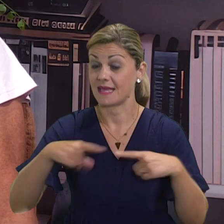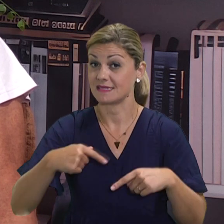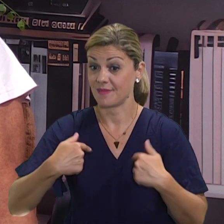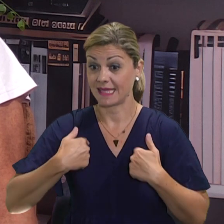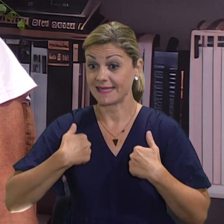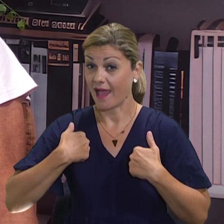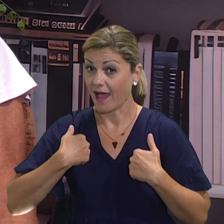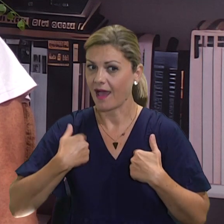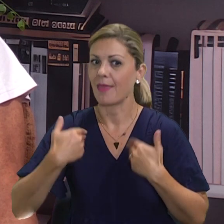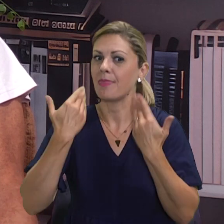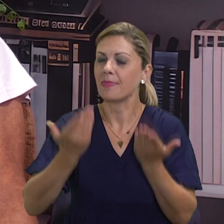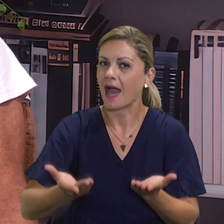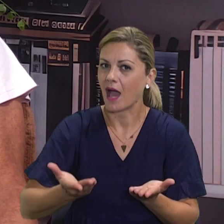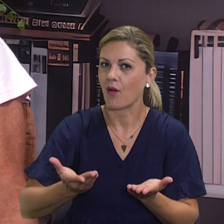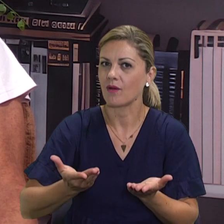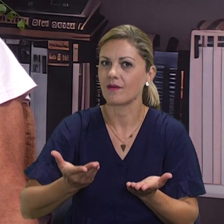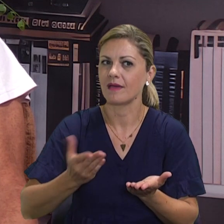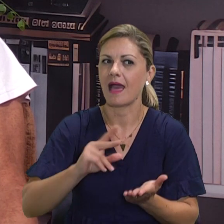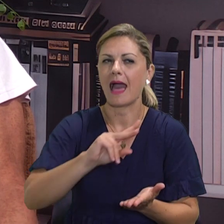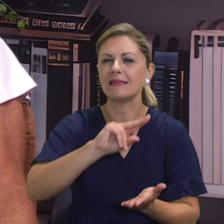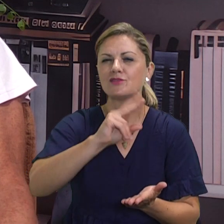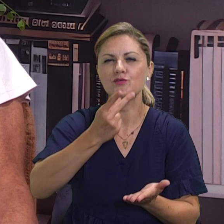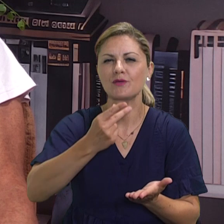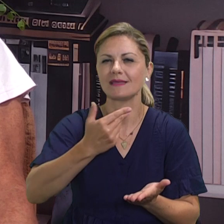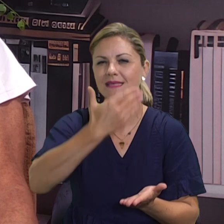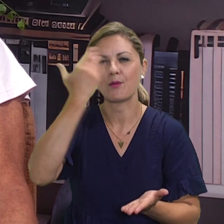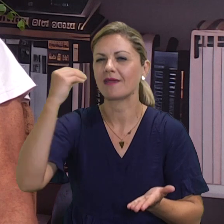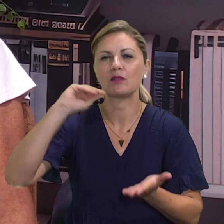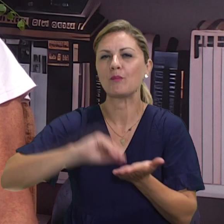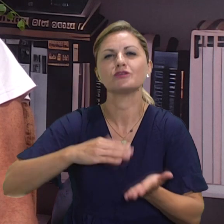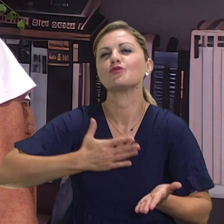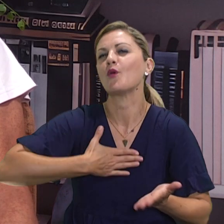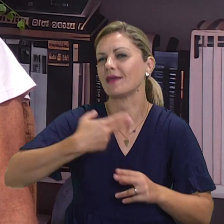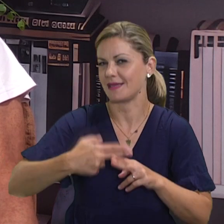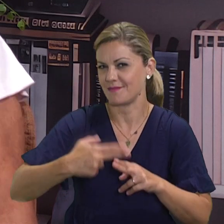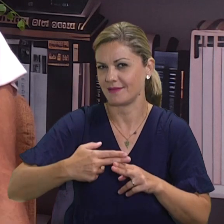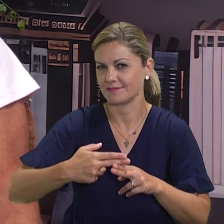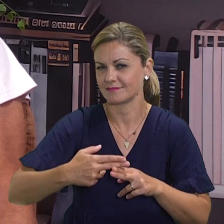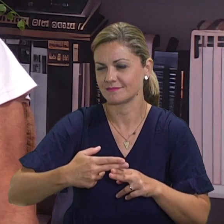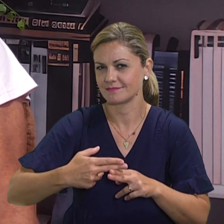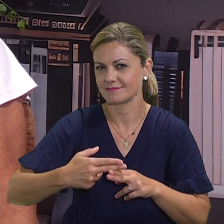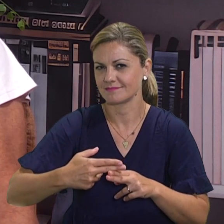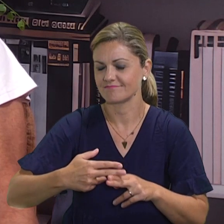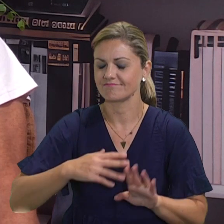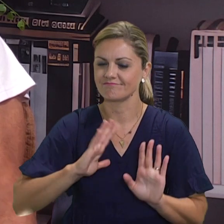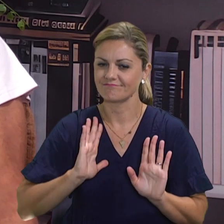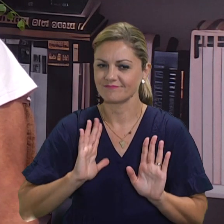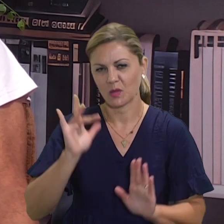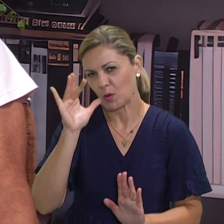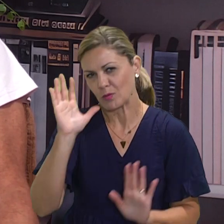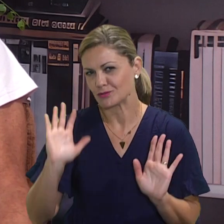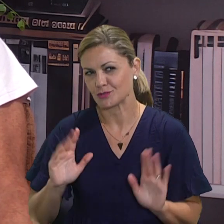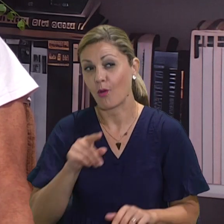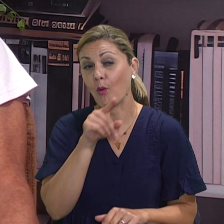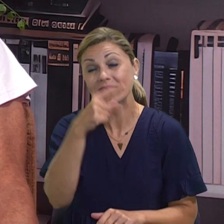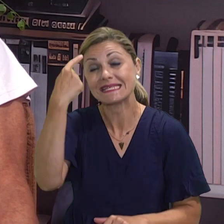mada su neke pjesme u kojima je dio teksta moj otpjevane samo po drugim autorom. Ali nema veze, ja znam da je